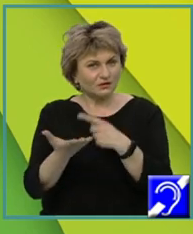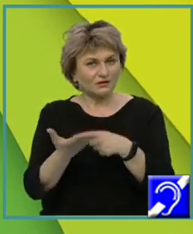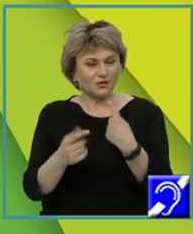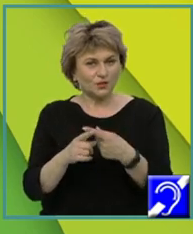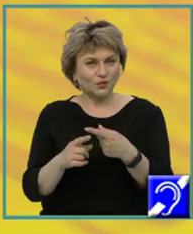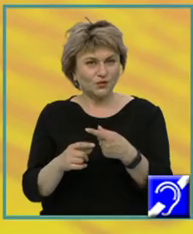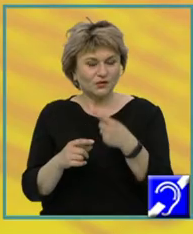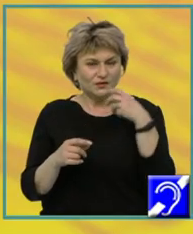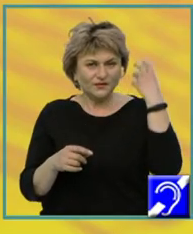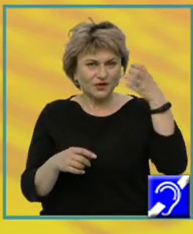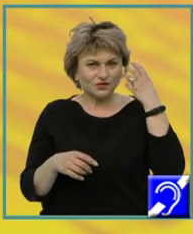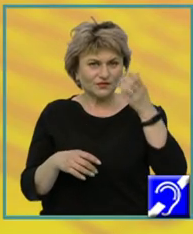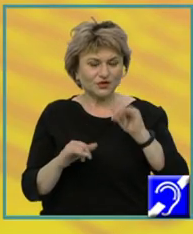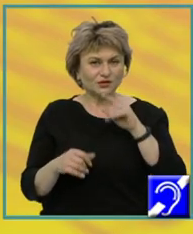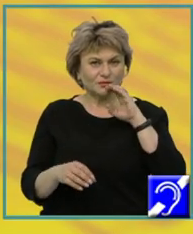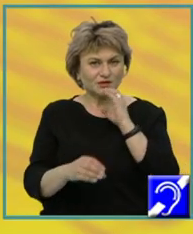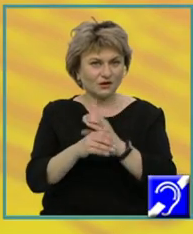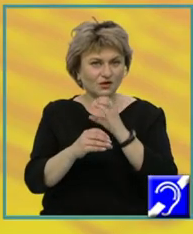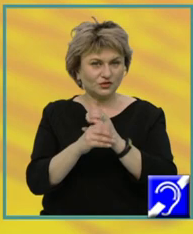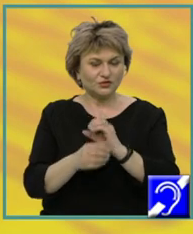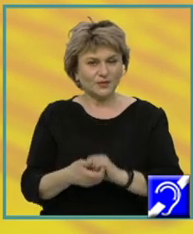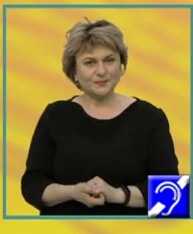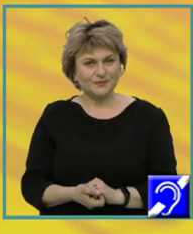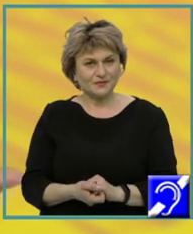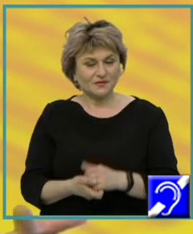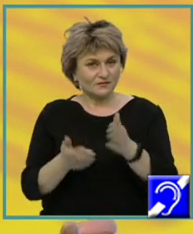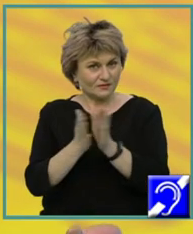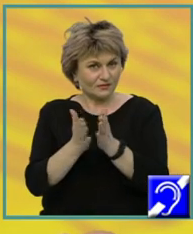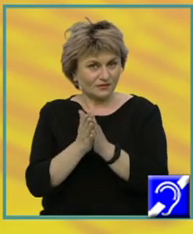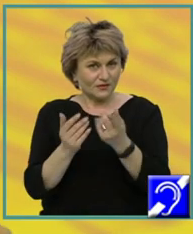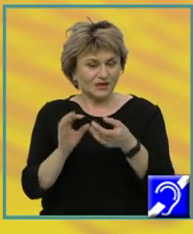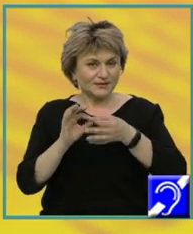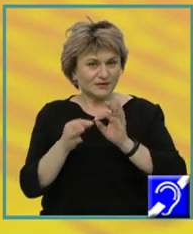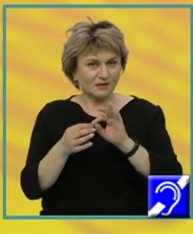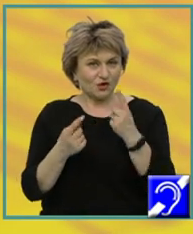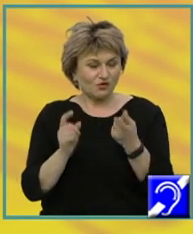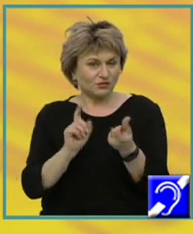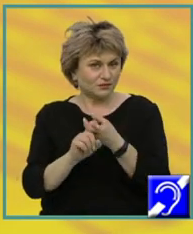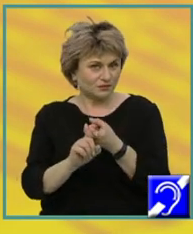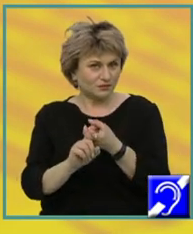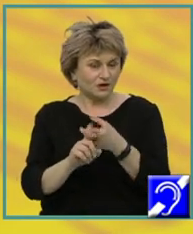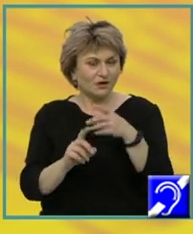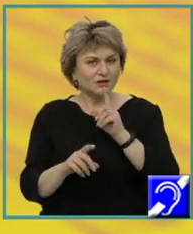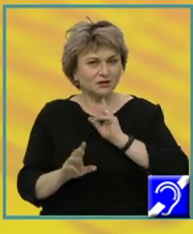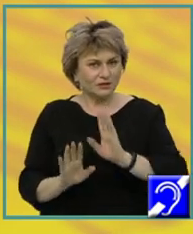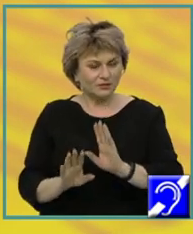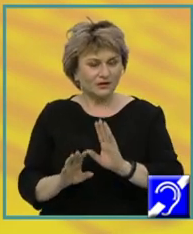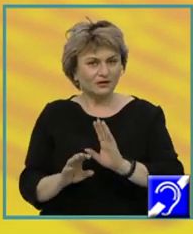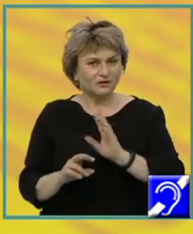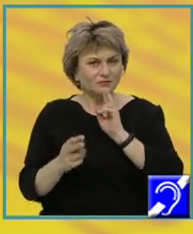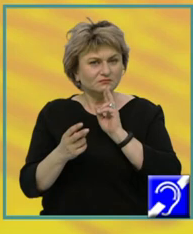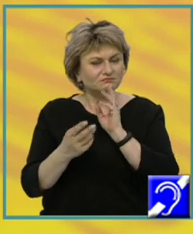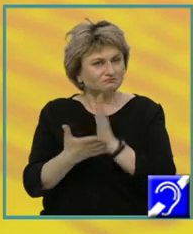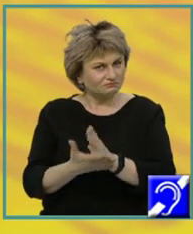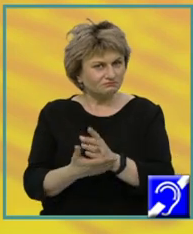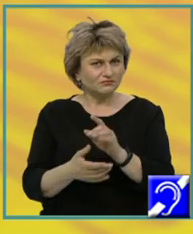filozofia și psihologia romanul înseamnă o relatare onestă autentică a